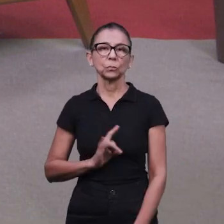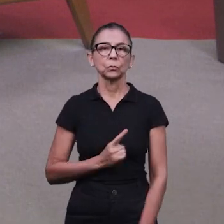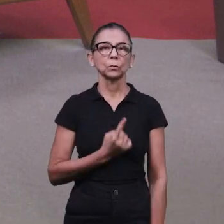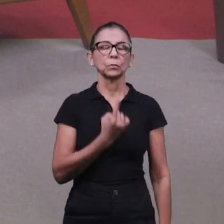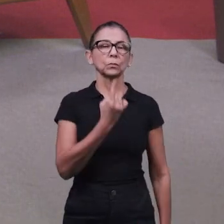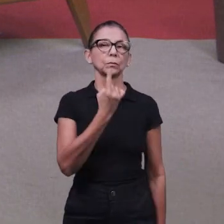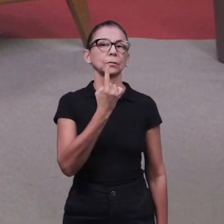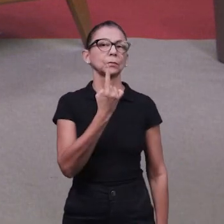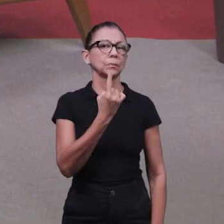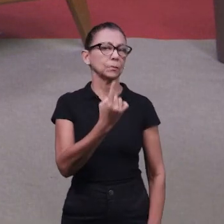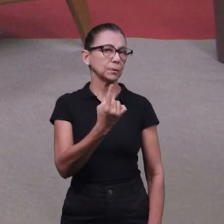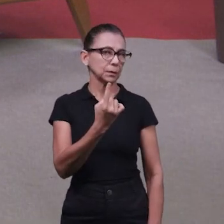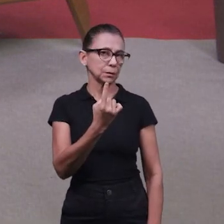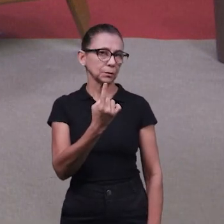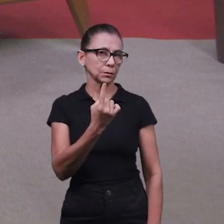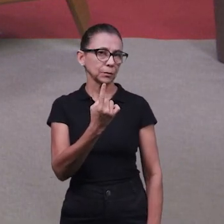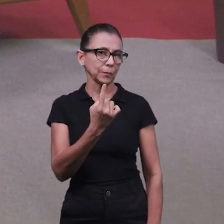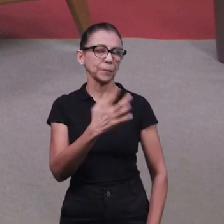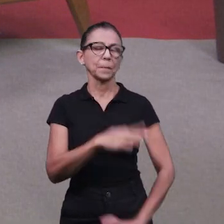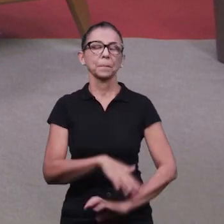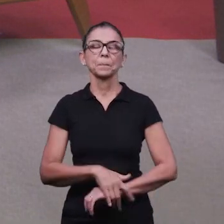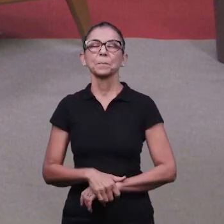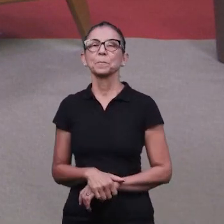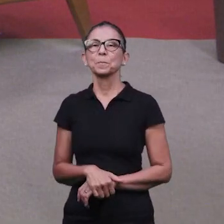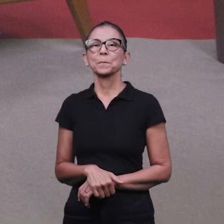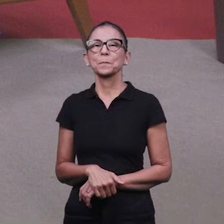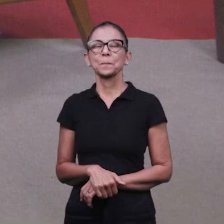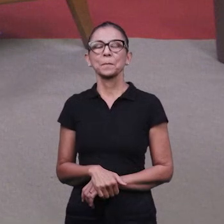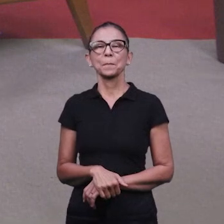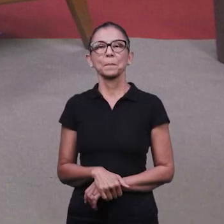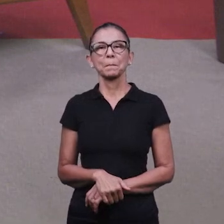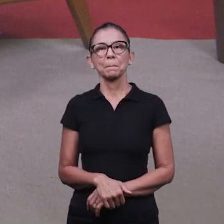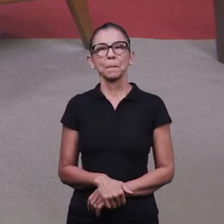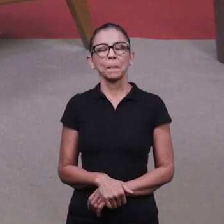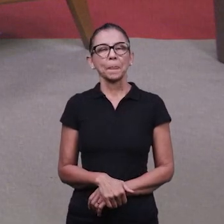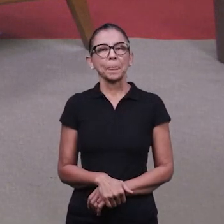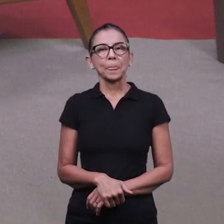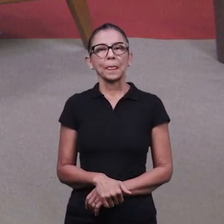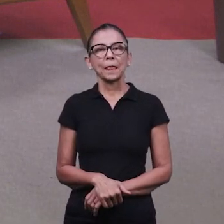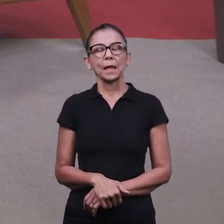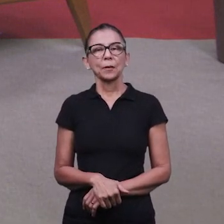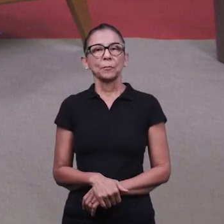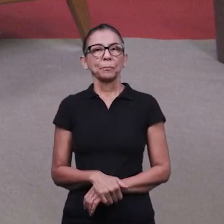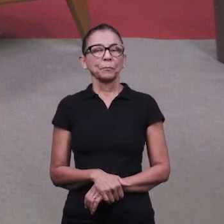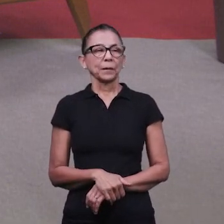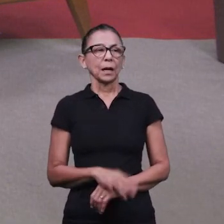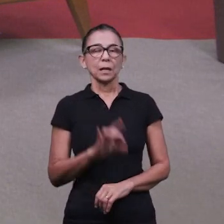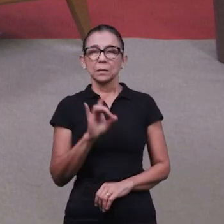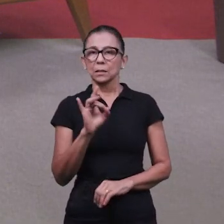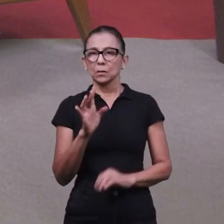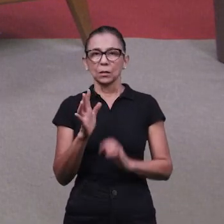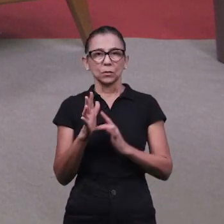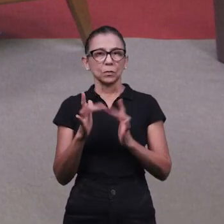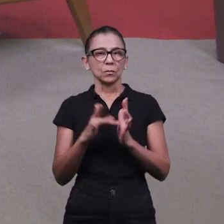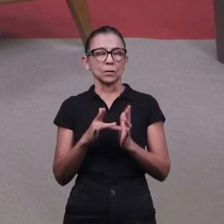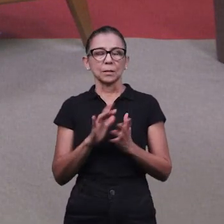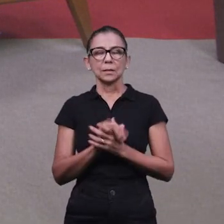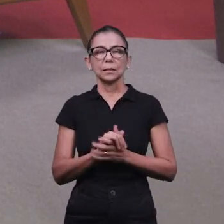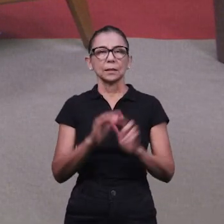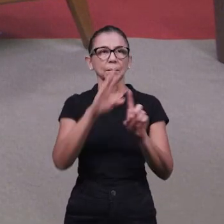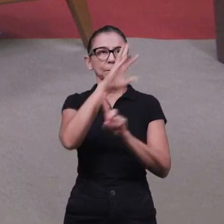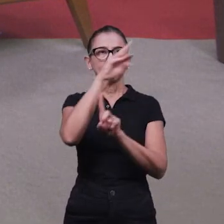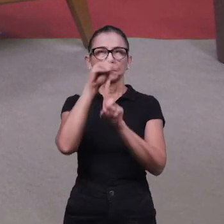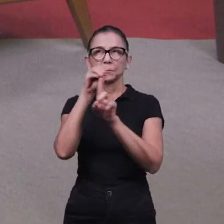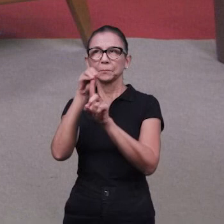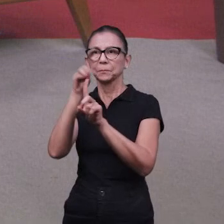prérogative de, donc, de nous défendre devant le Père. Oui, parce que la